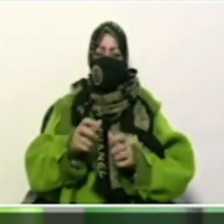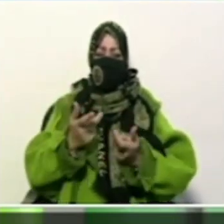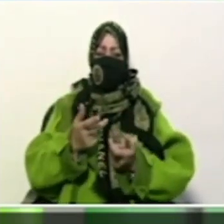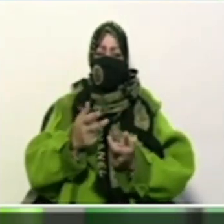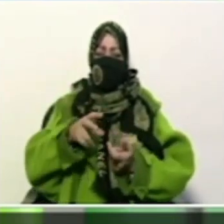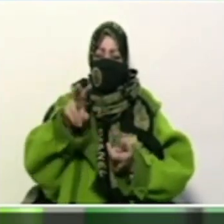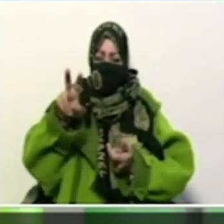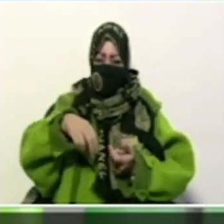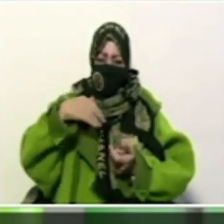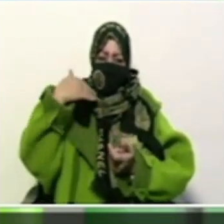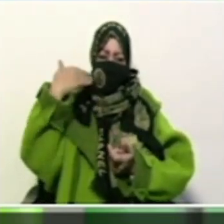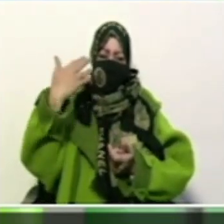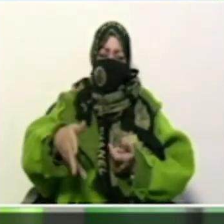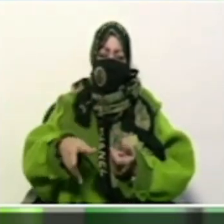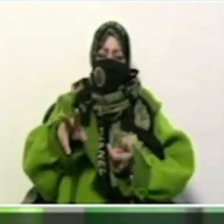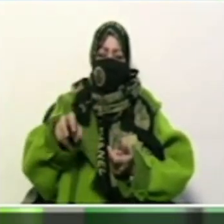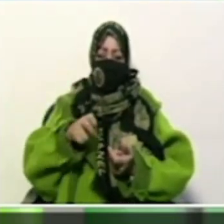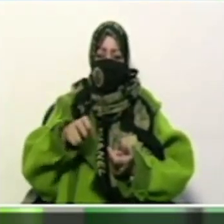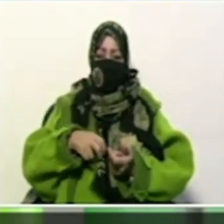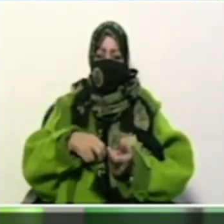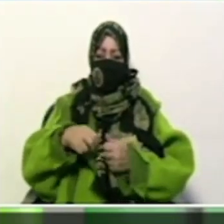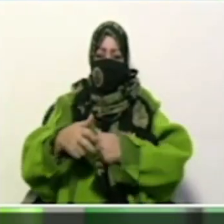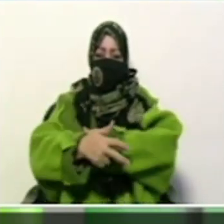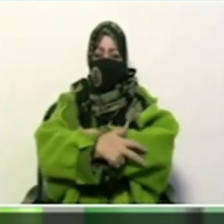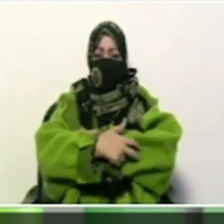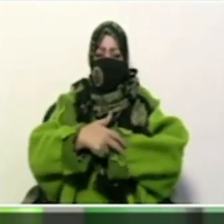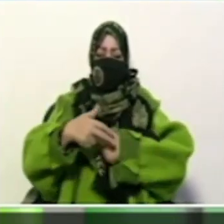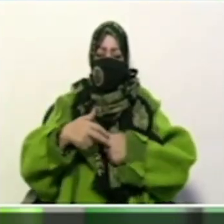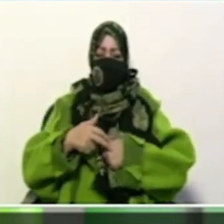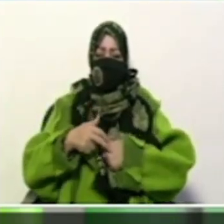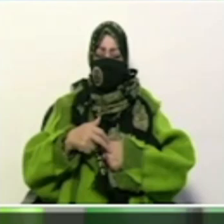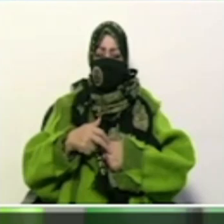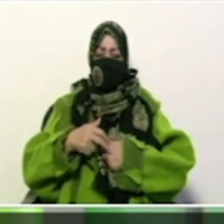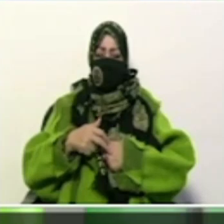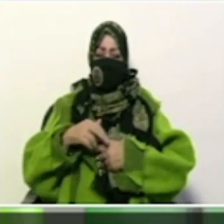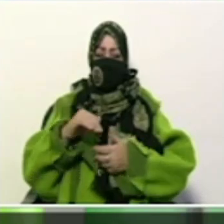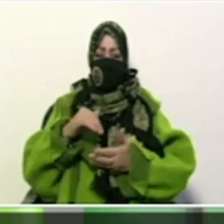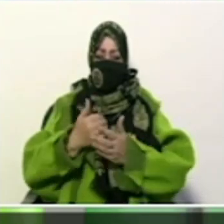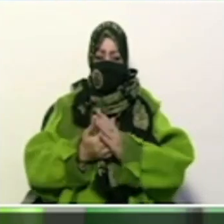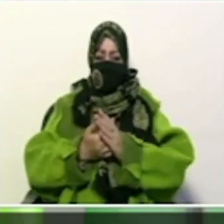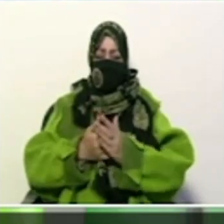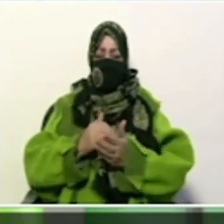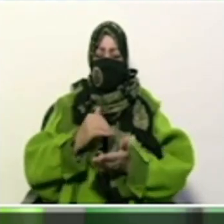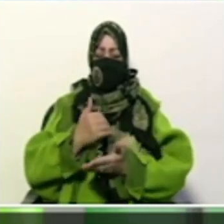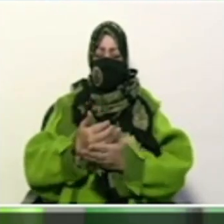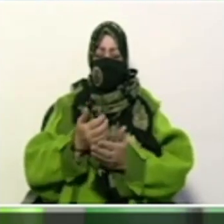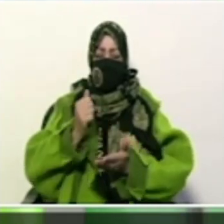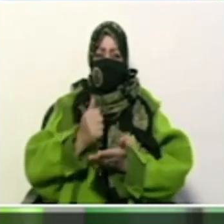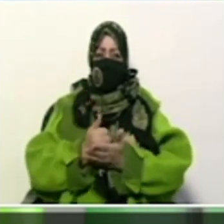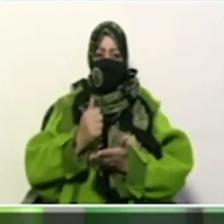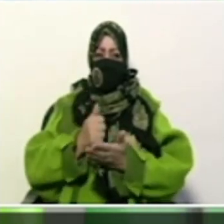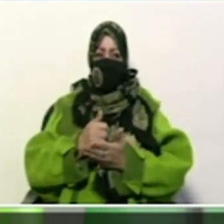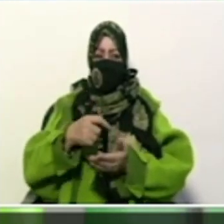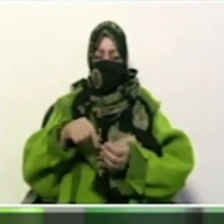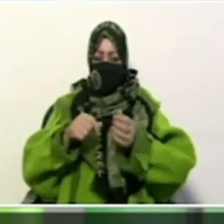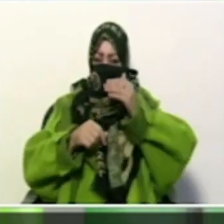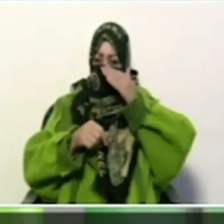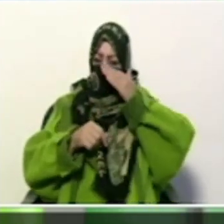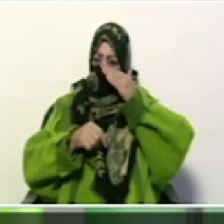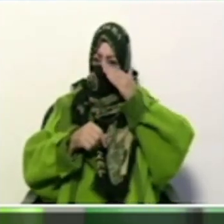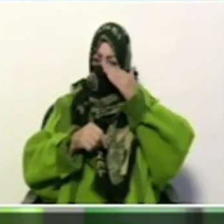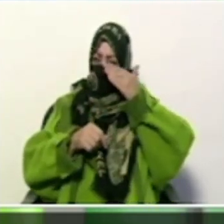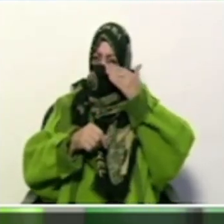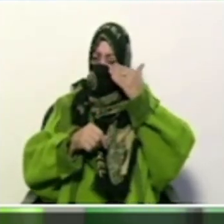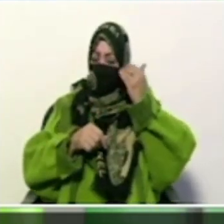ما نستخدمش فيه صكوك مصدقة، نطلع في فلوس بس مرتب هيك بتصرفوني، لكن صكوك مصدقة نعم. حاجة هيك ما فيش